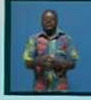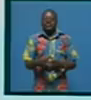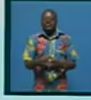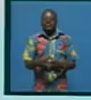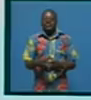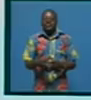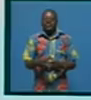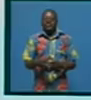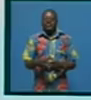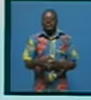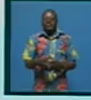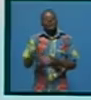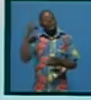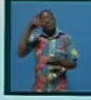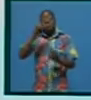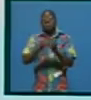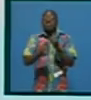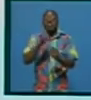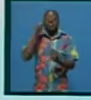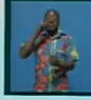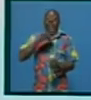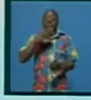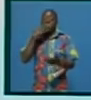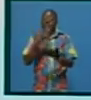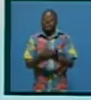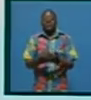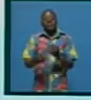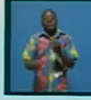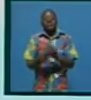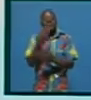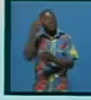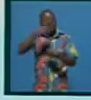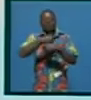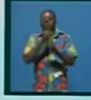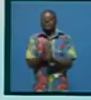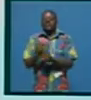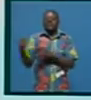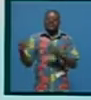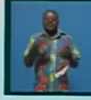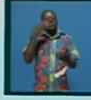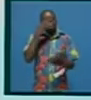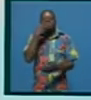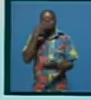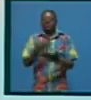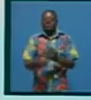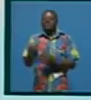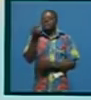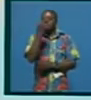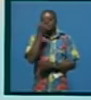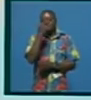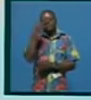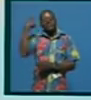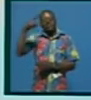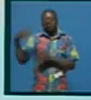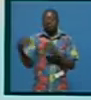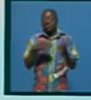L'une des préoccupations majeures des femmes est le bien-être de leur progéniture et la lutte contre la malnutrition fait partie de cette bataille de